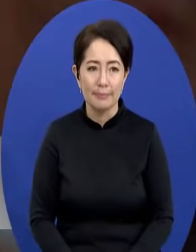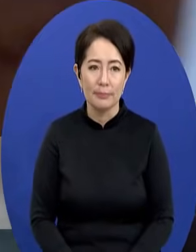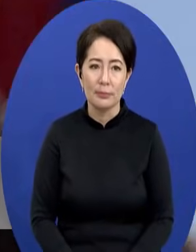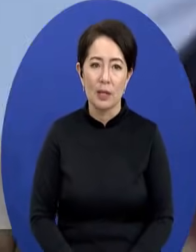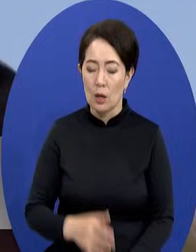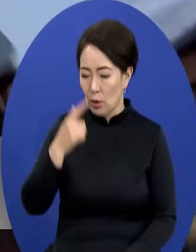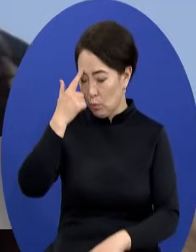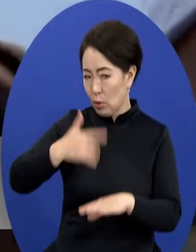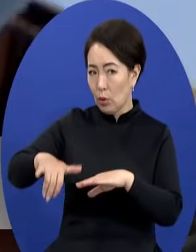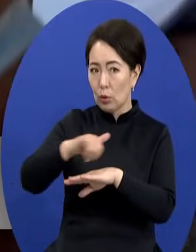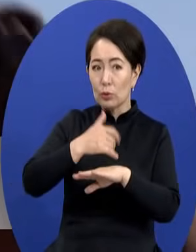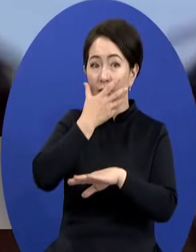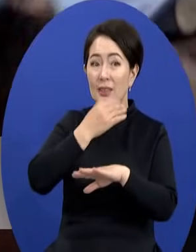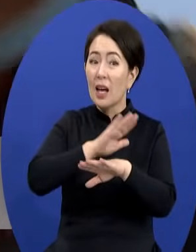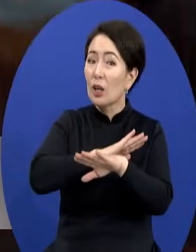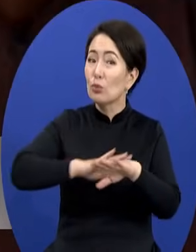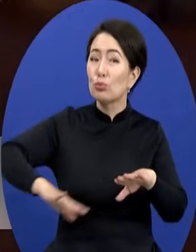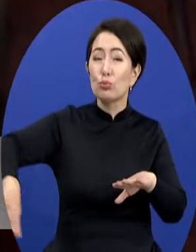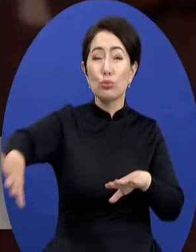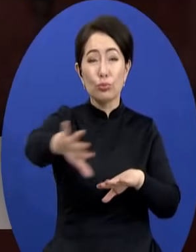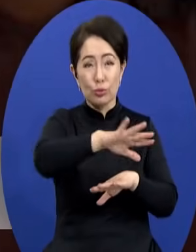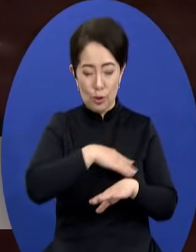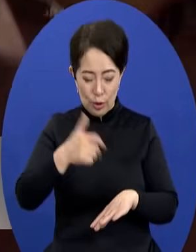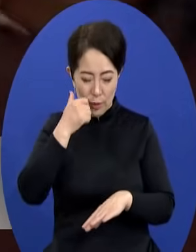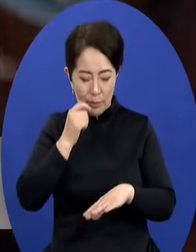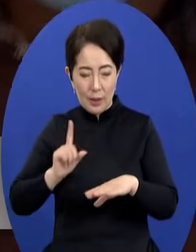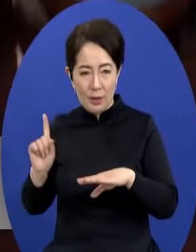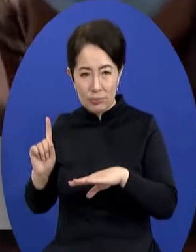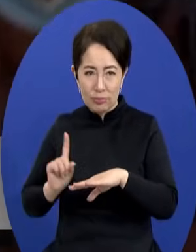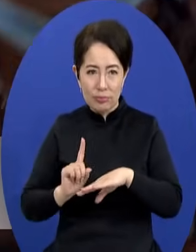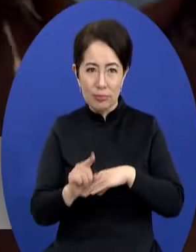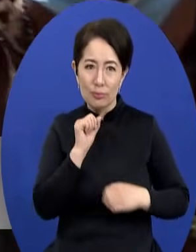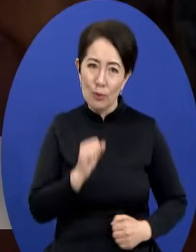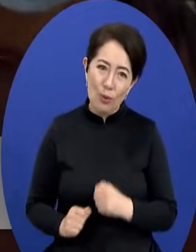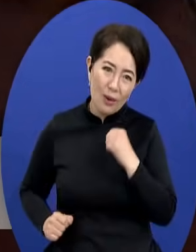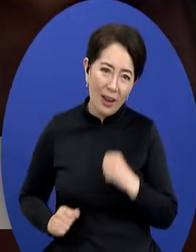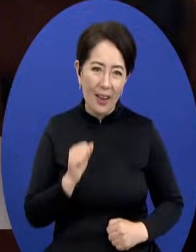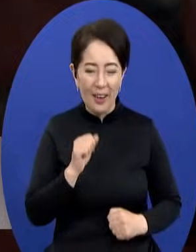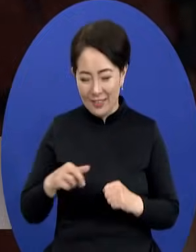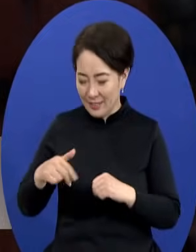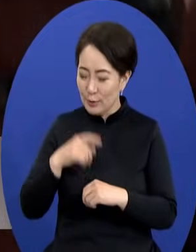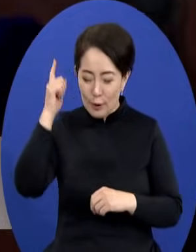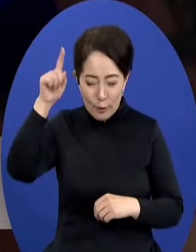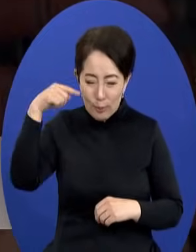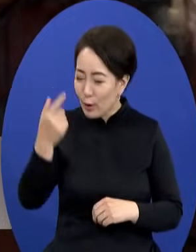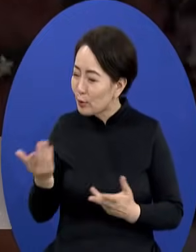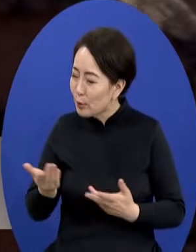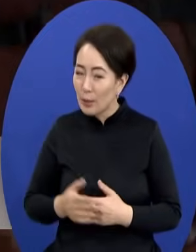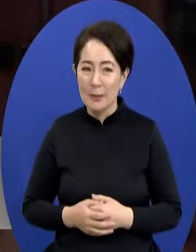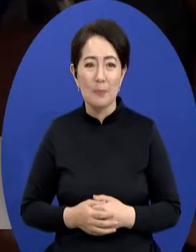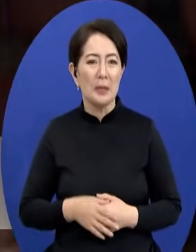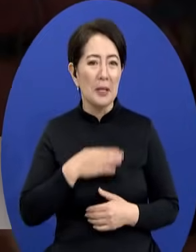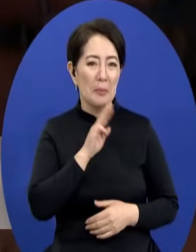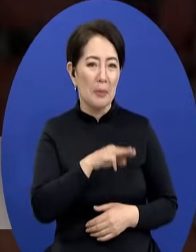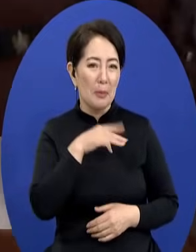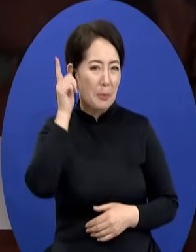Монгол орон сайхан уудам нутга одоо өөр юм яргүүгээд туулж явна. Энэ хооронд бодогдож байгаа зүйл юу вэ? За, мэдээж байлгүй